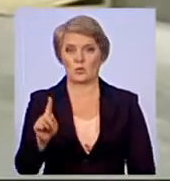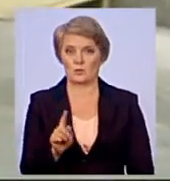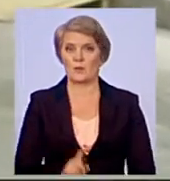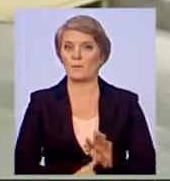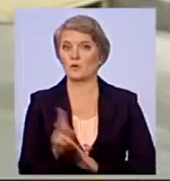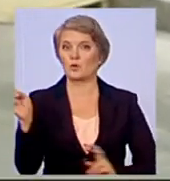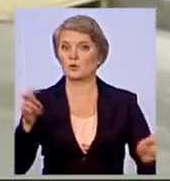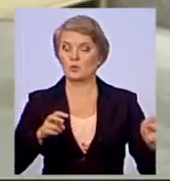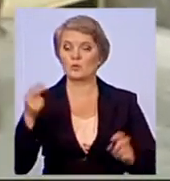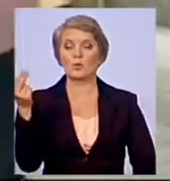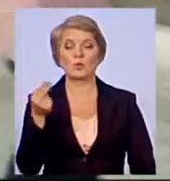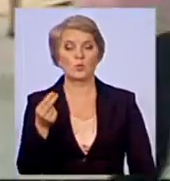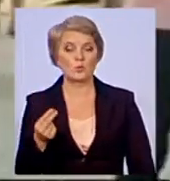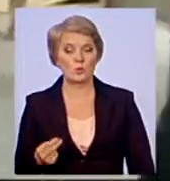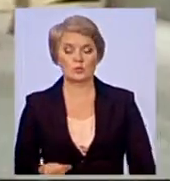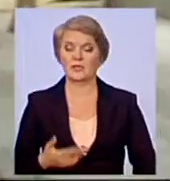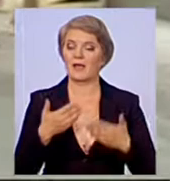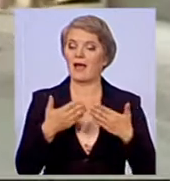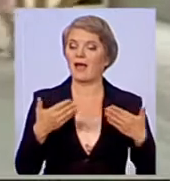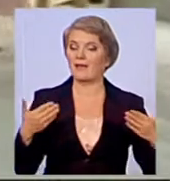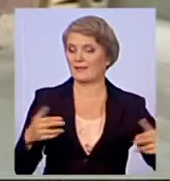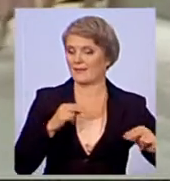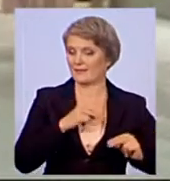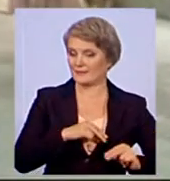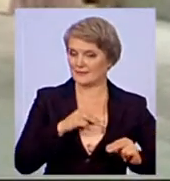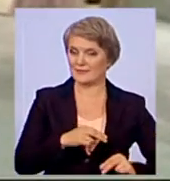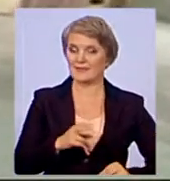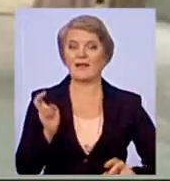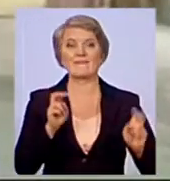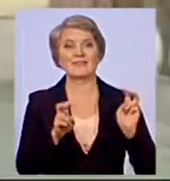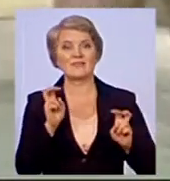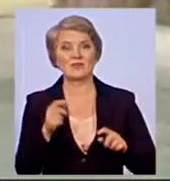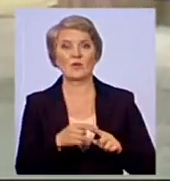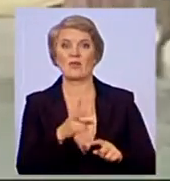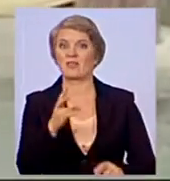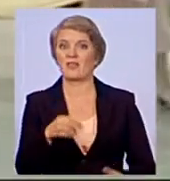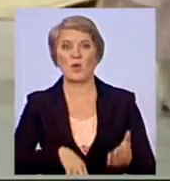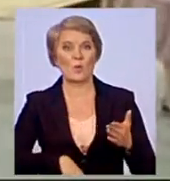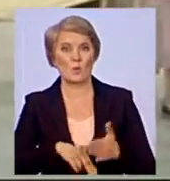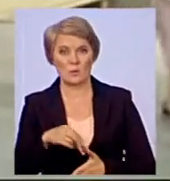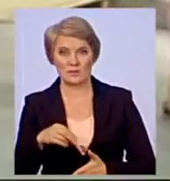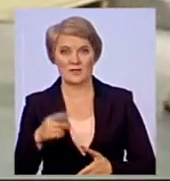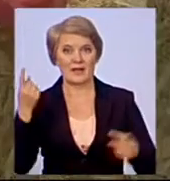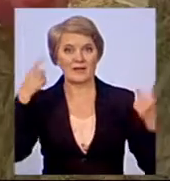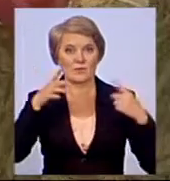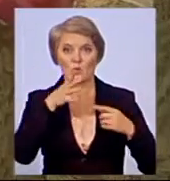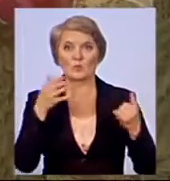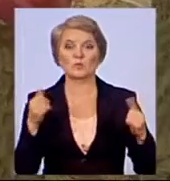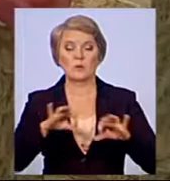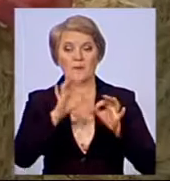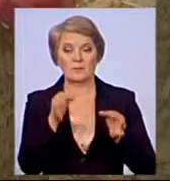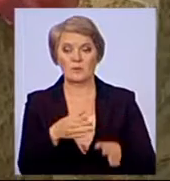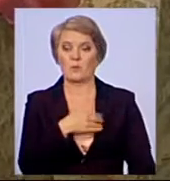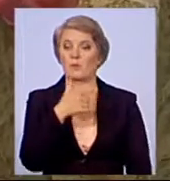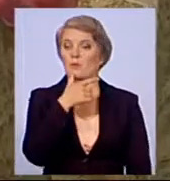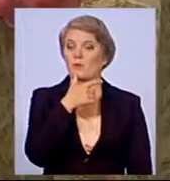починають сходитися художники, галеристи і відвідувачі, які хочуть, якщо не купити твори сучасного мистецтва, то хоча б